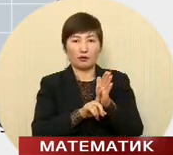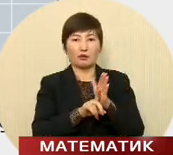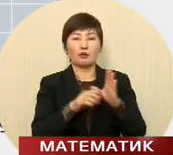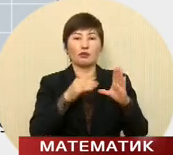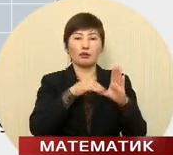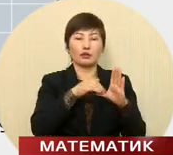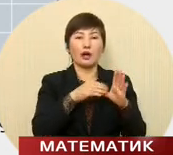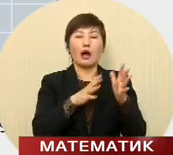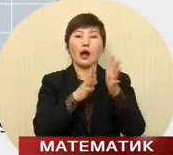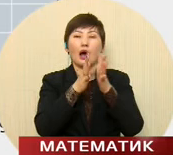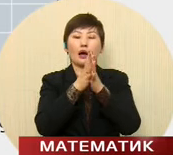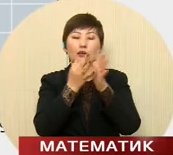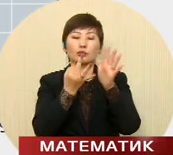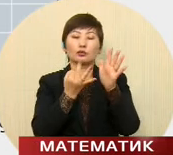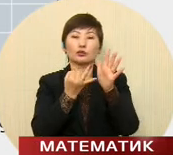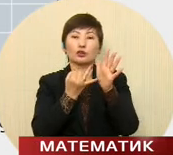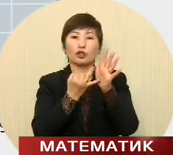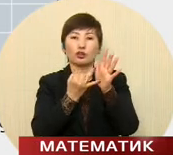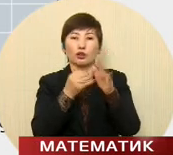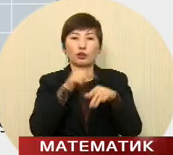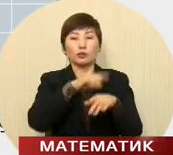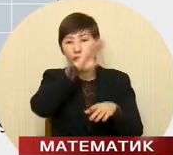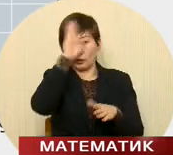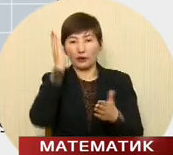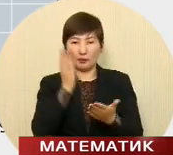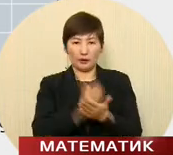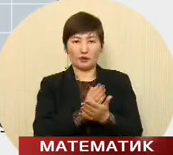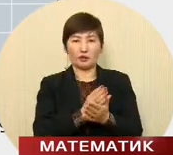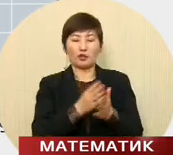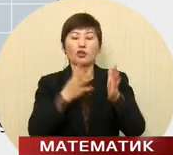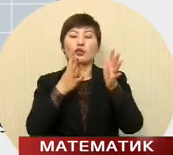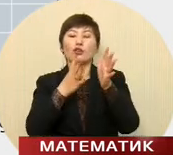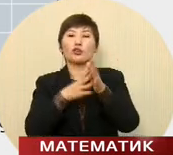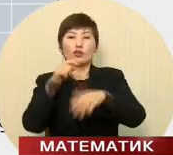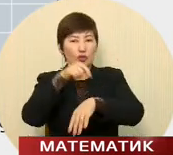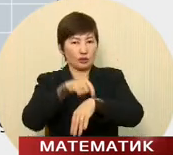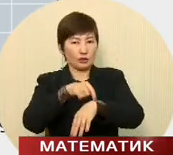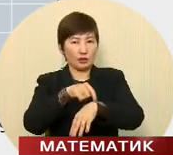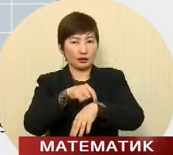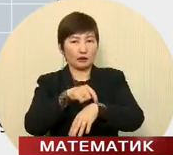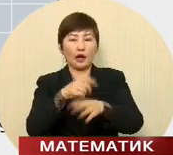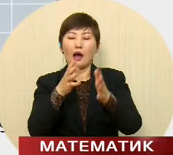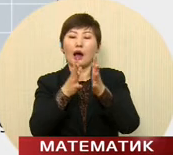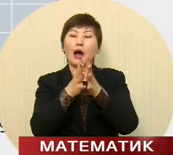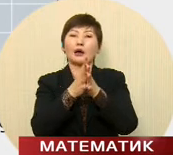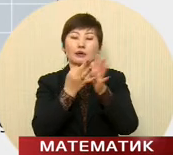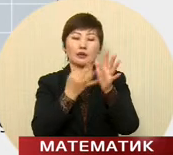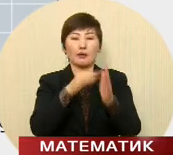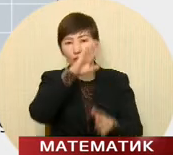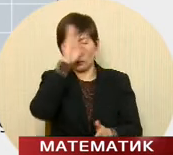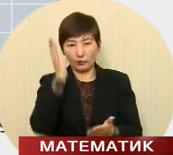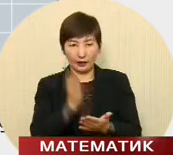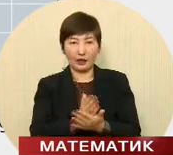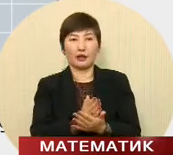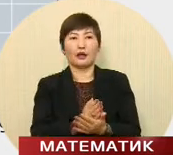гэсэн. За 9 цагт агаарын температур 18 хэмийн дулаантай байна. 10 цагт мөн адилхан 18